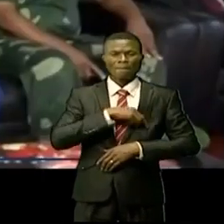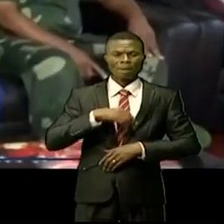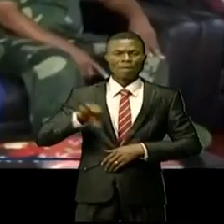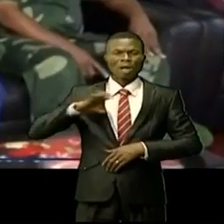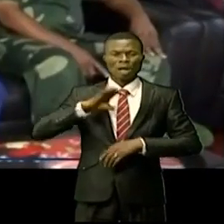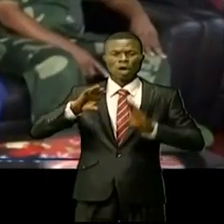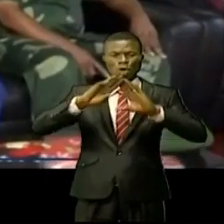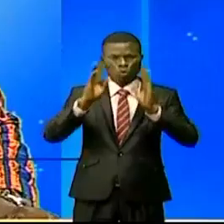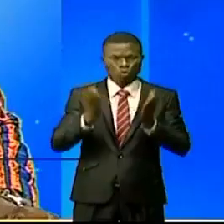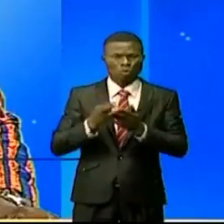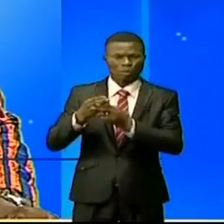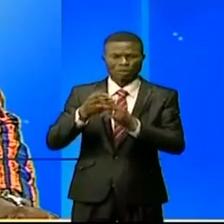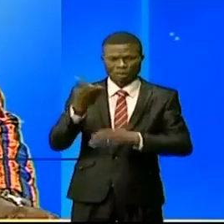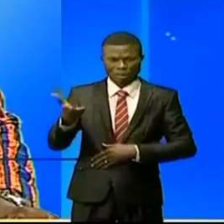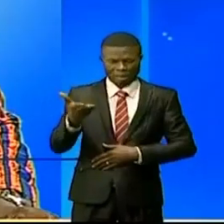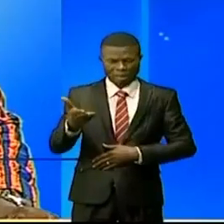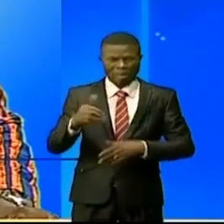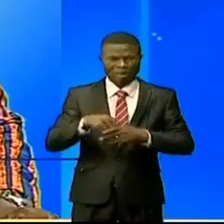de sécurité.